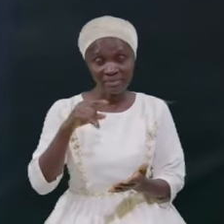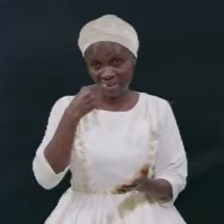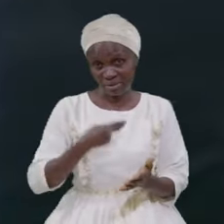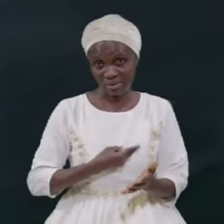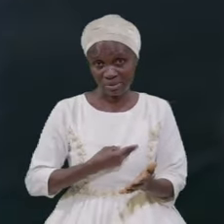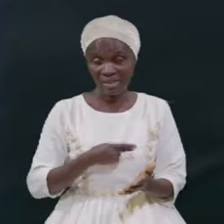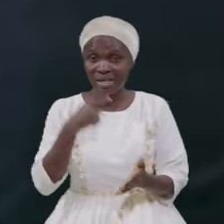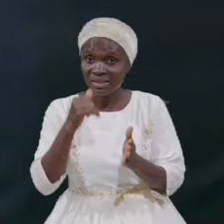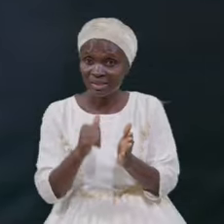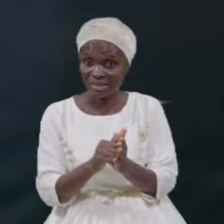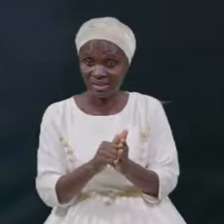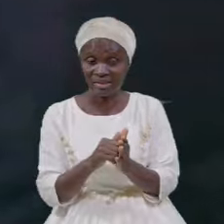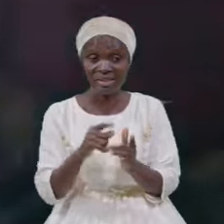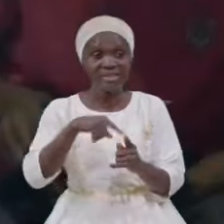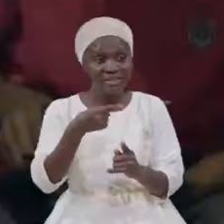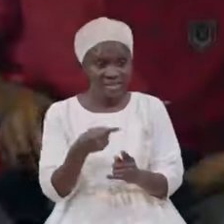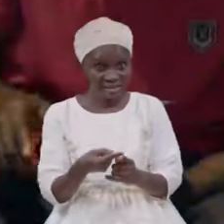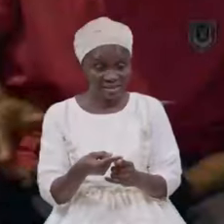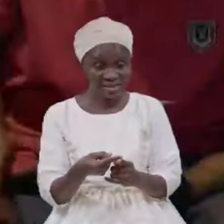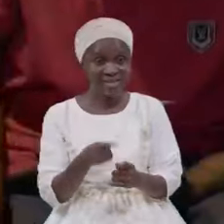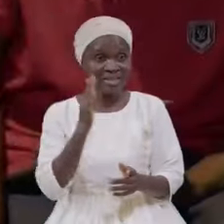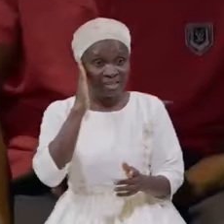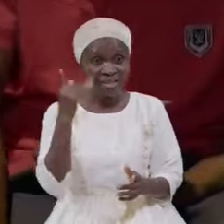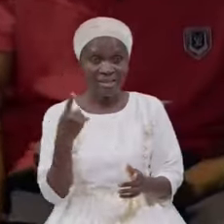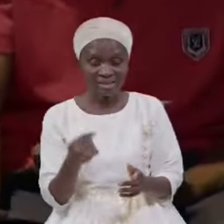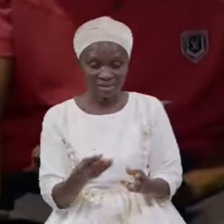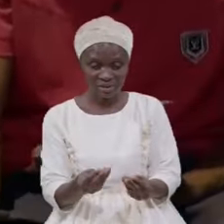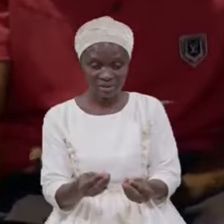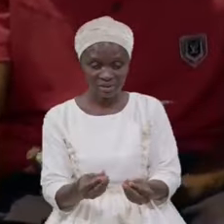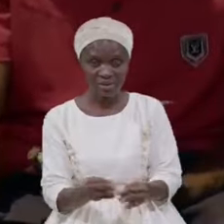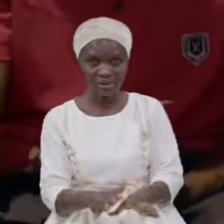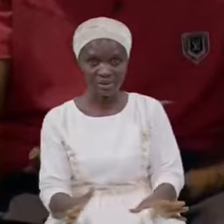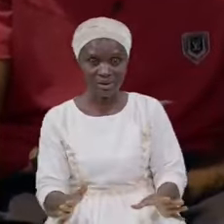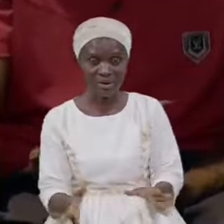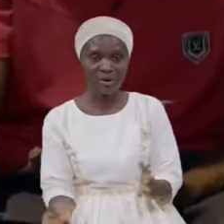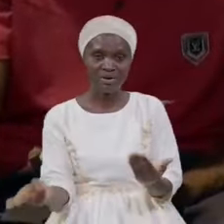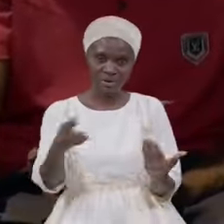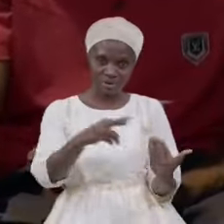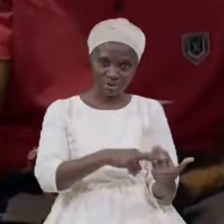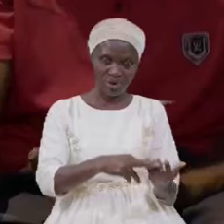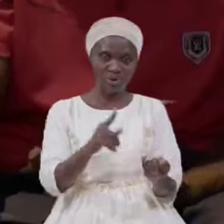Verset 9. Avant que la poussière retourne à la terre comme elle y était.